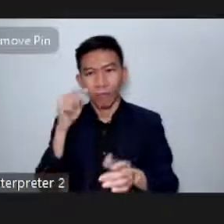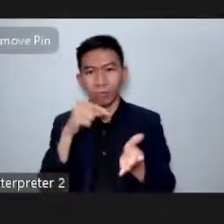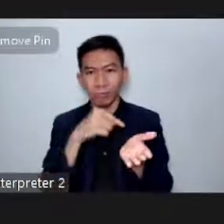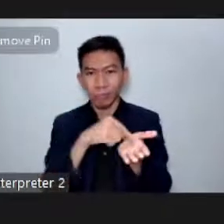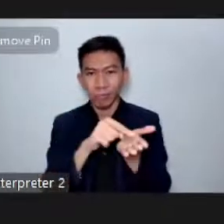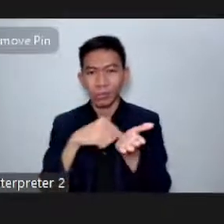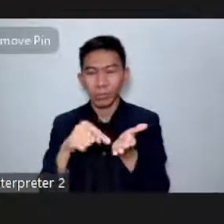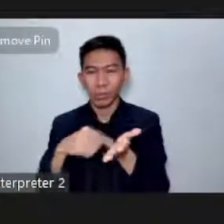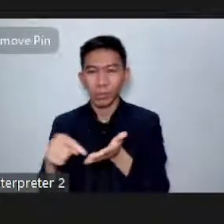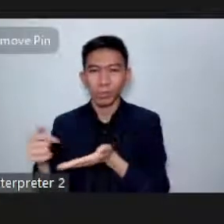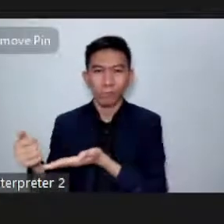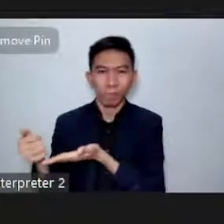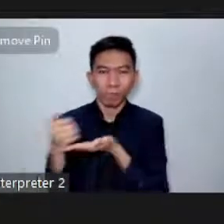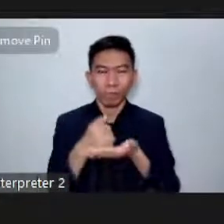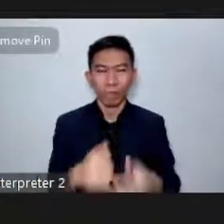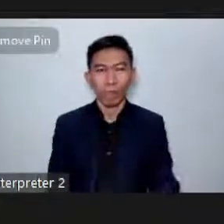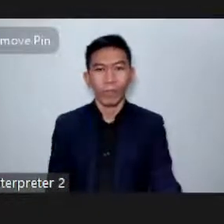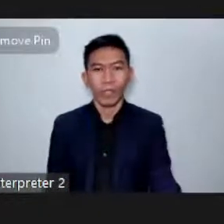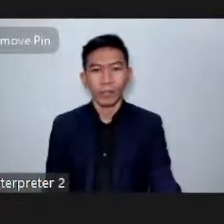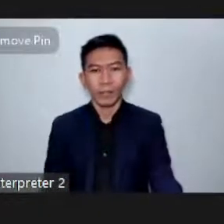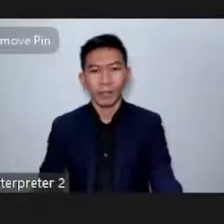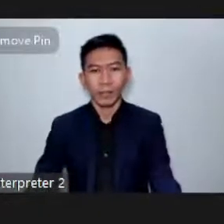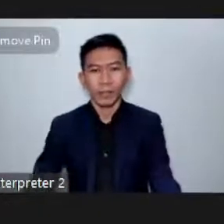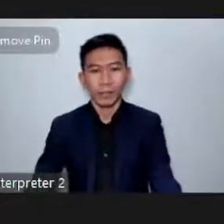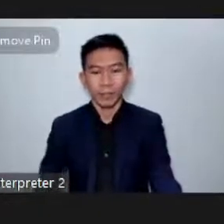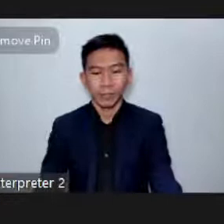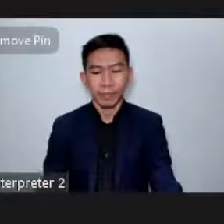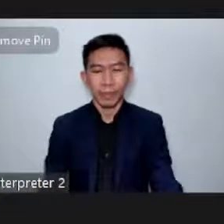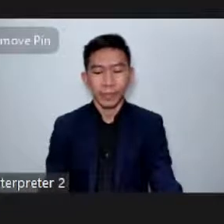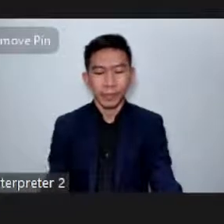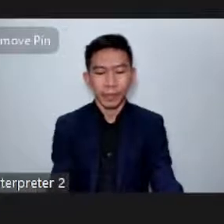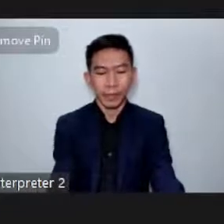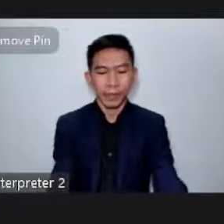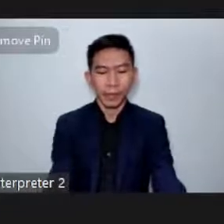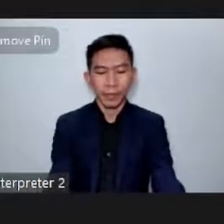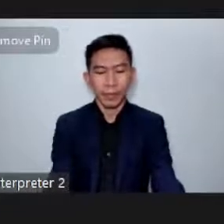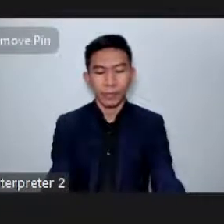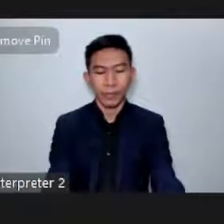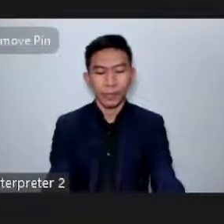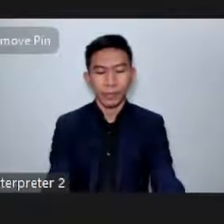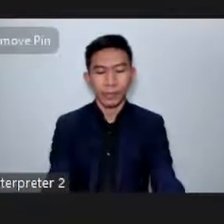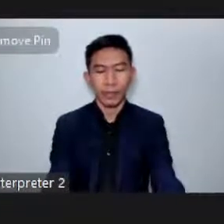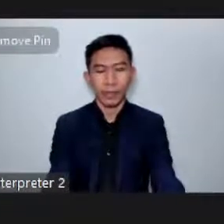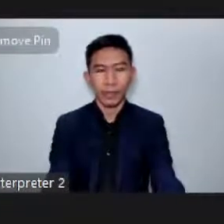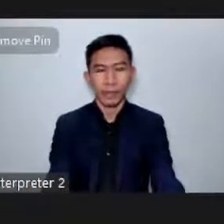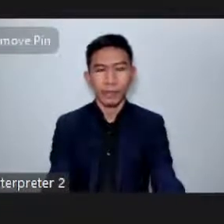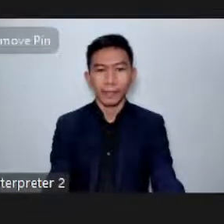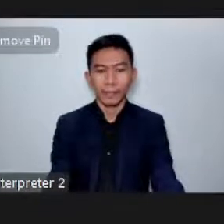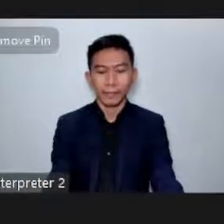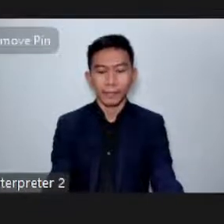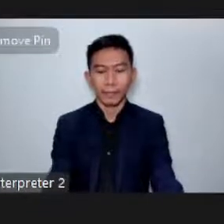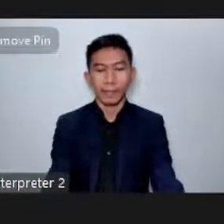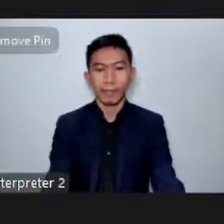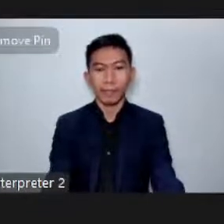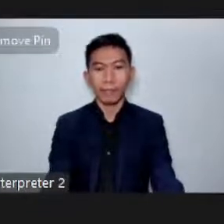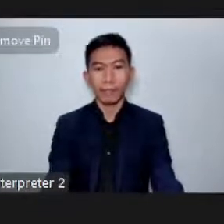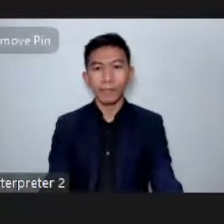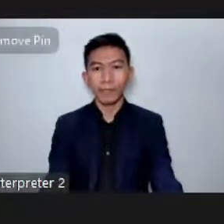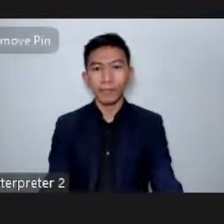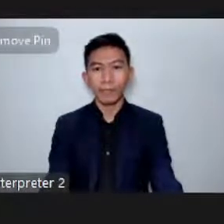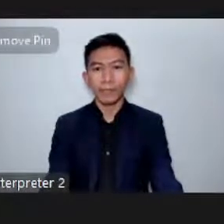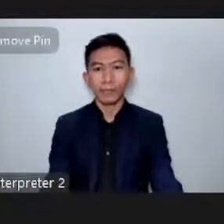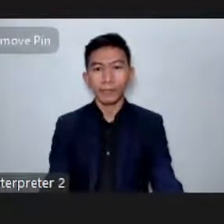namin. At yung mga gastos namin na ngayon na yung gamot niya, nagkakahalaga